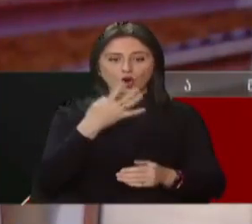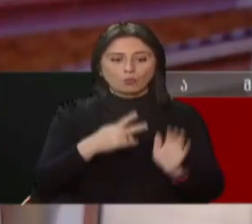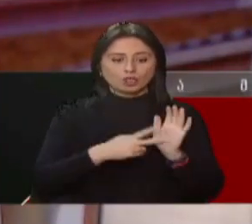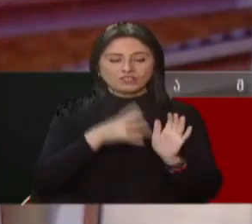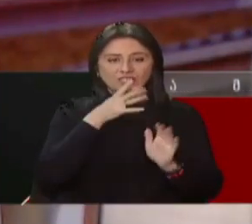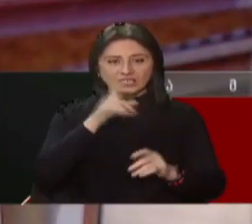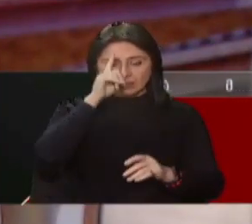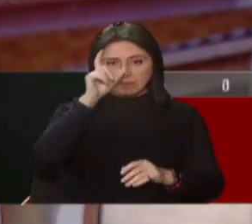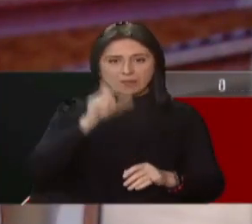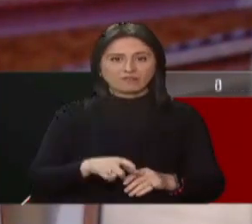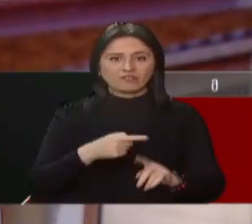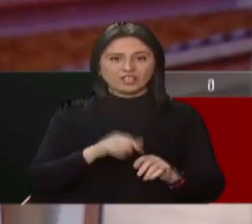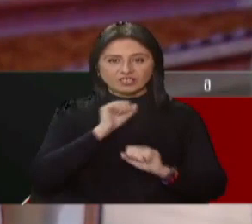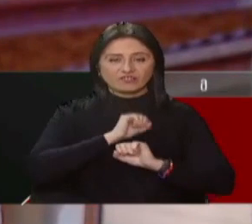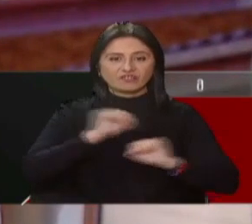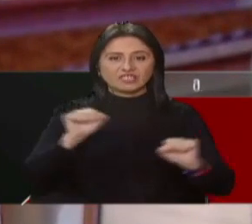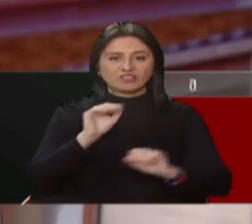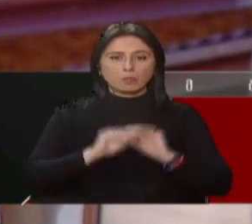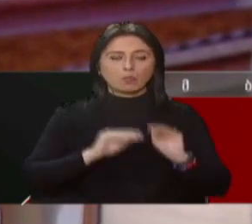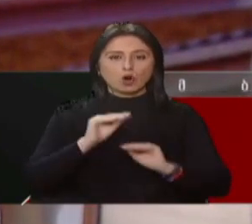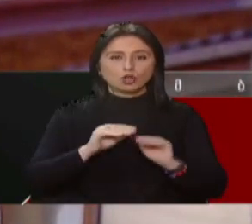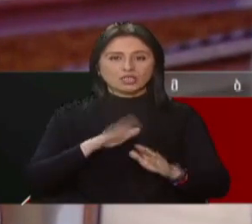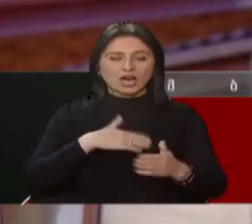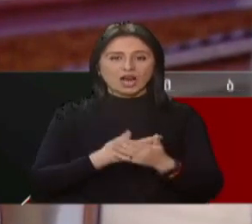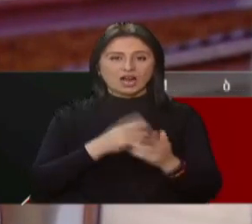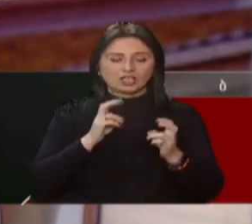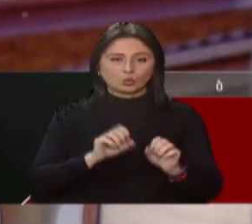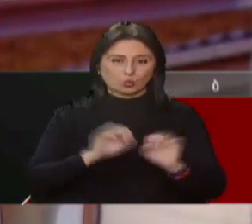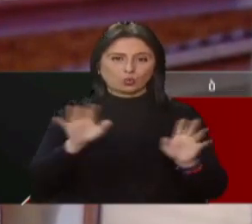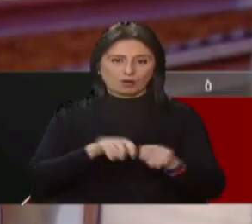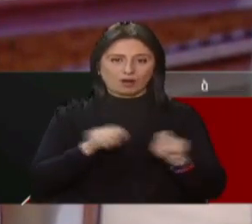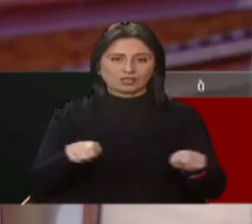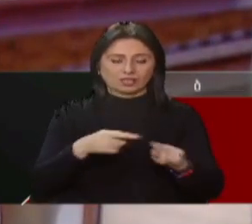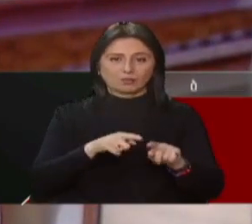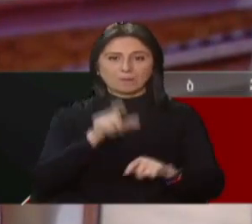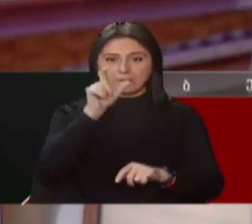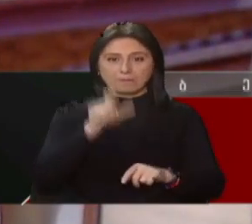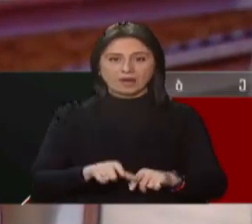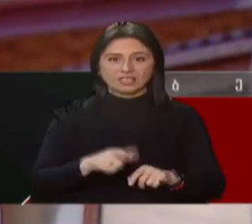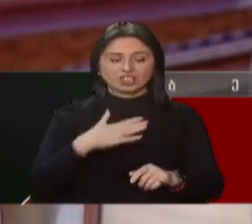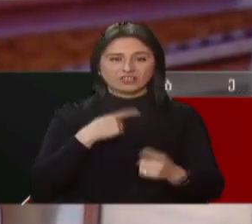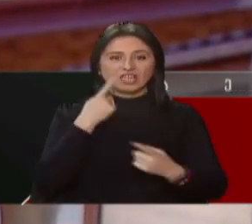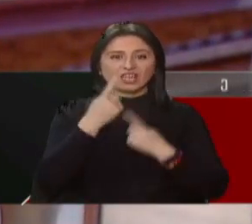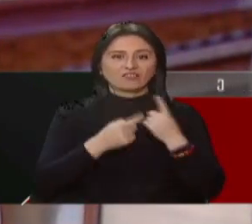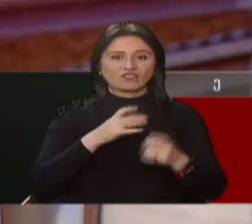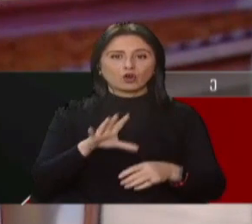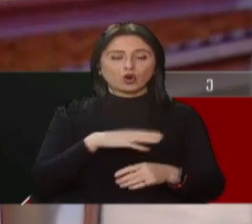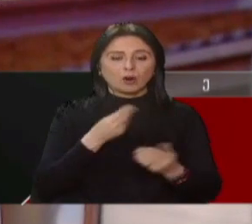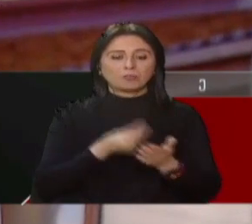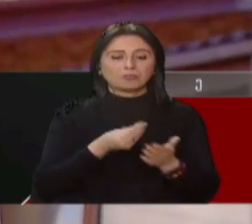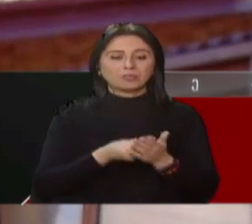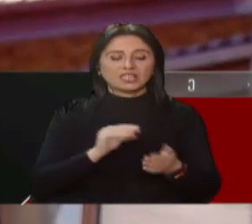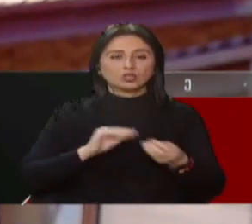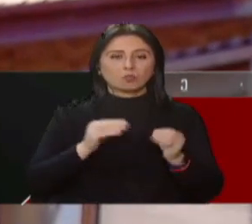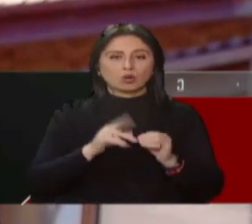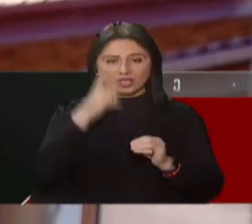47 წლის მამაკაცი, რომელმაც ასაფეთქებელი მოწყობილობა გააქტიურა ჩვენი ინფორმაციით და მას ჩვენი ინფორმაციით ჰქონდა ფინანსური